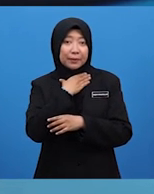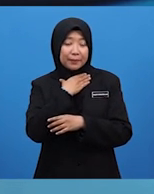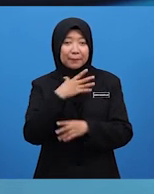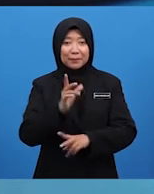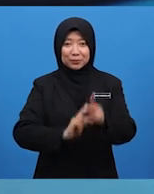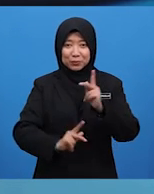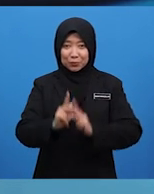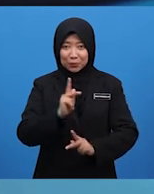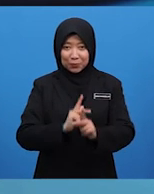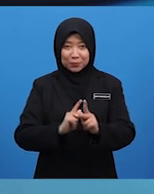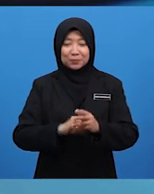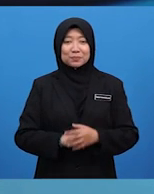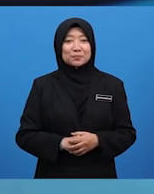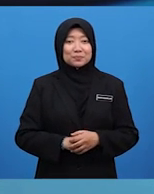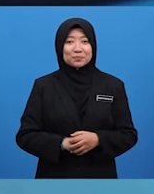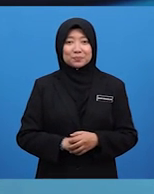kurung?